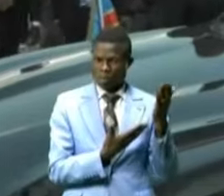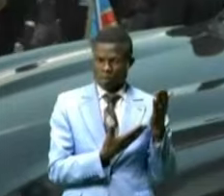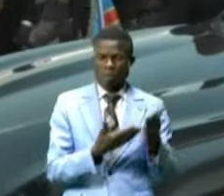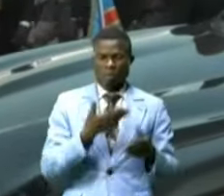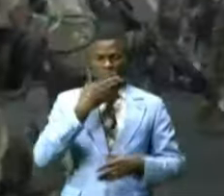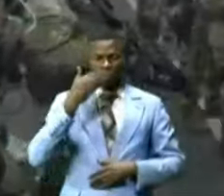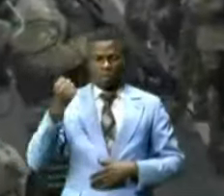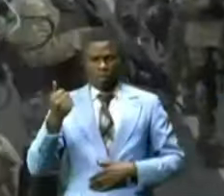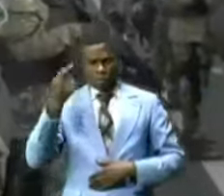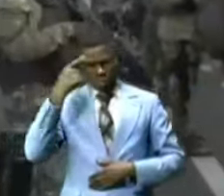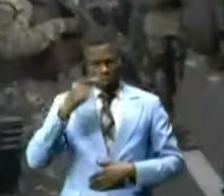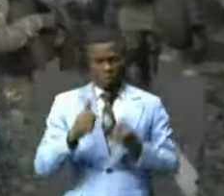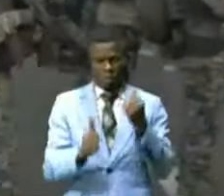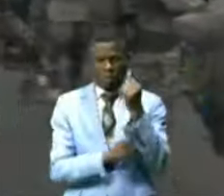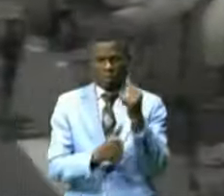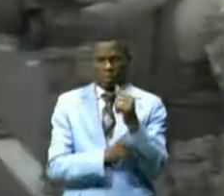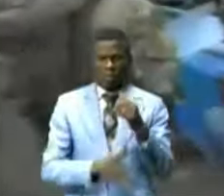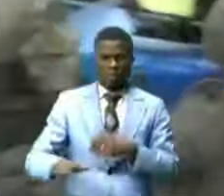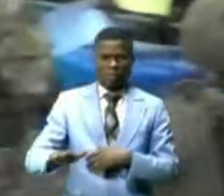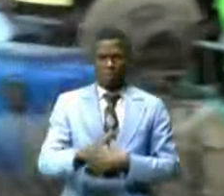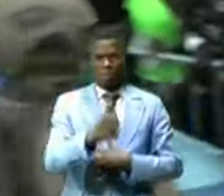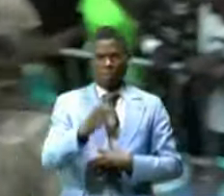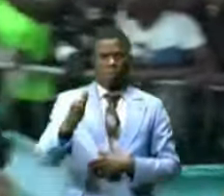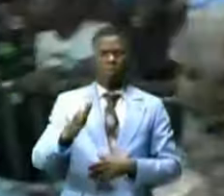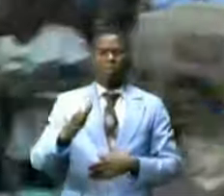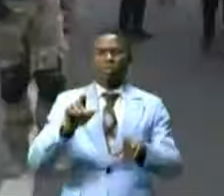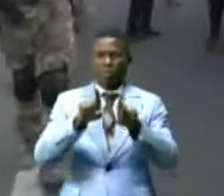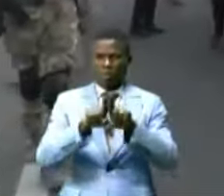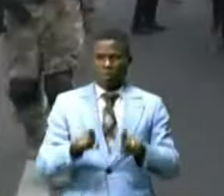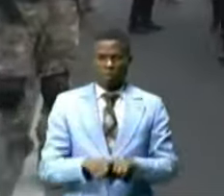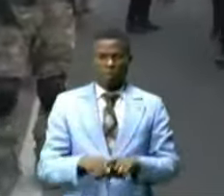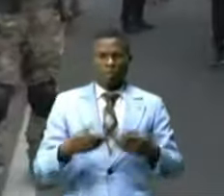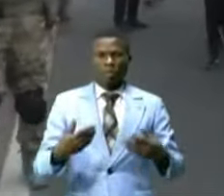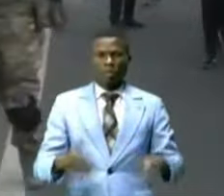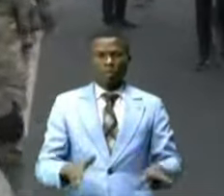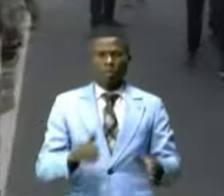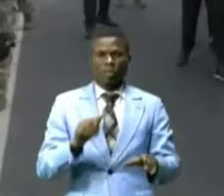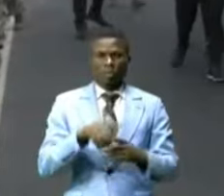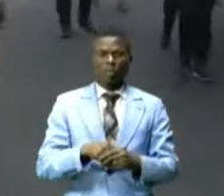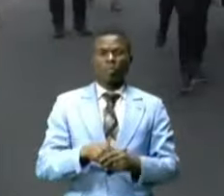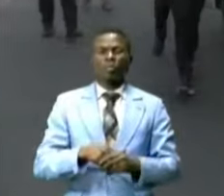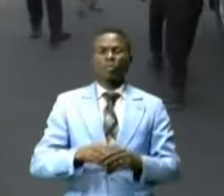excellence pour la mobilité des biens et des personnes et in fine le développement du pays.